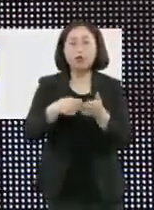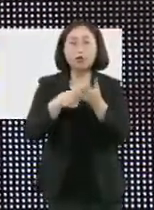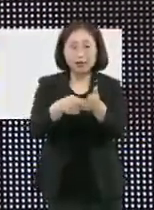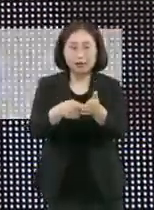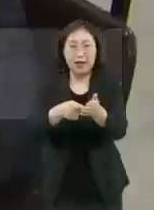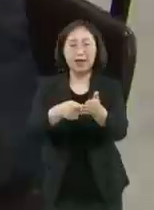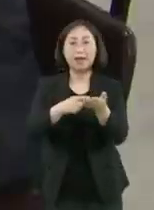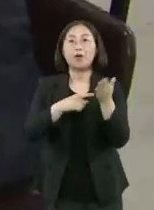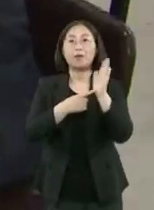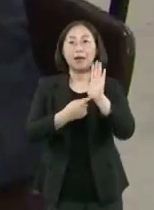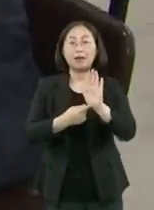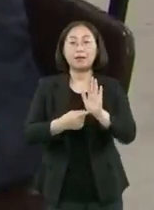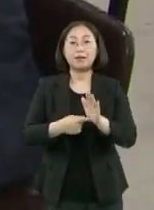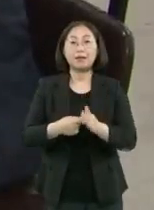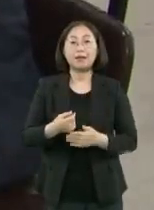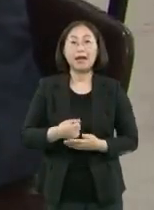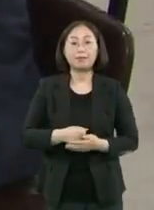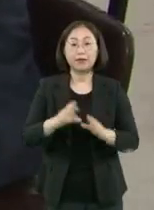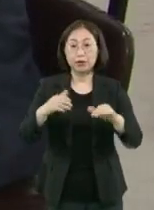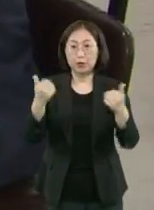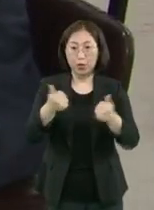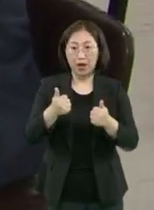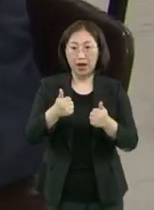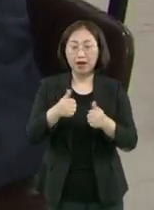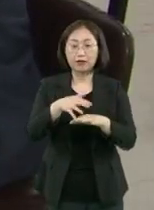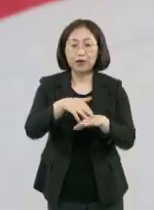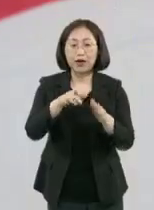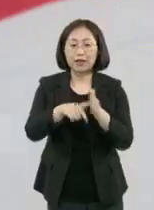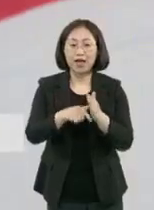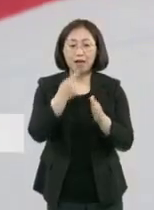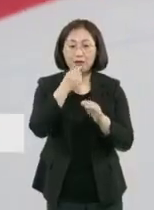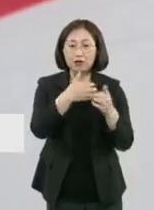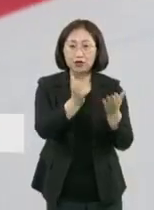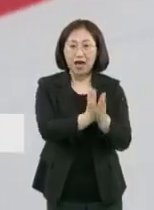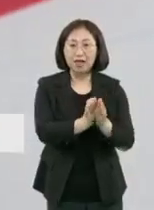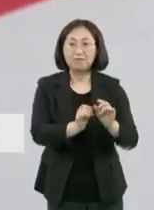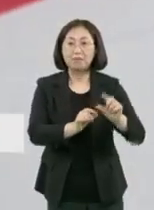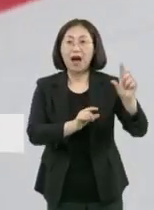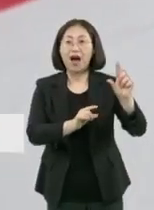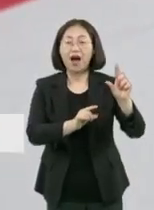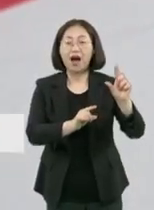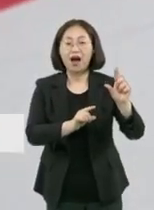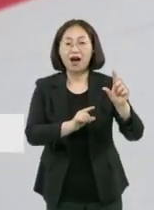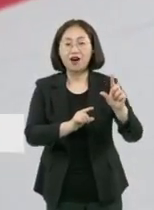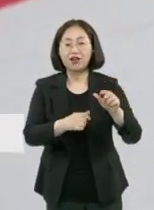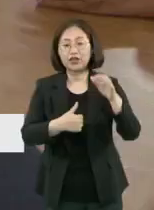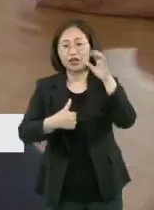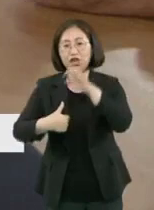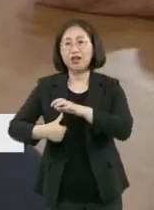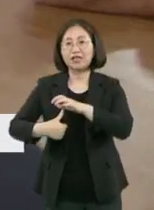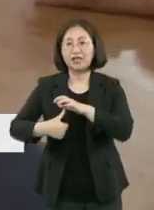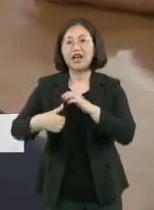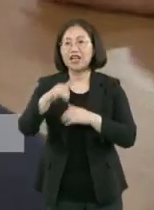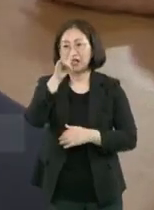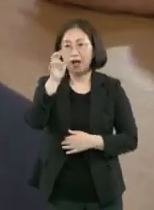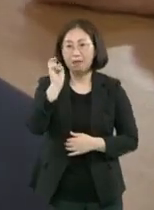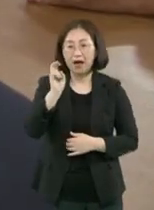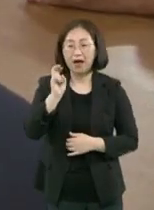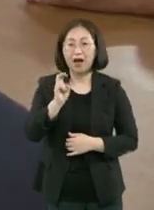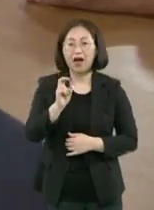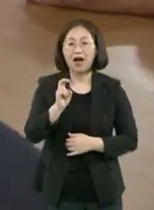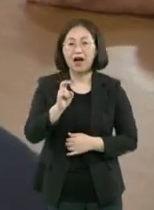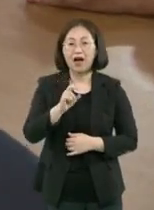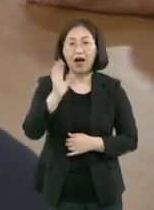추진하겠다고 밝혔습니다. 다만 의회 구성에서 민주당이 다수당을 차지해 상당한 견제가 예상되는 만큼 최민호